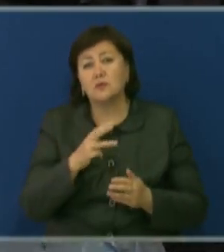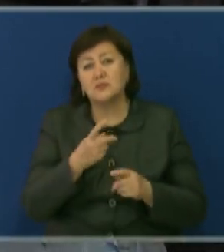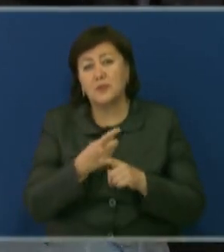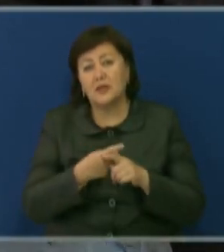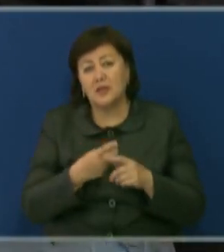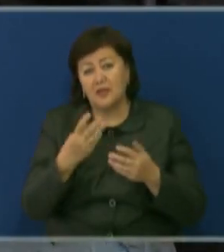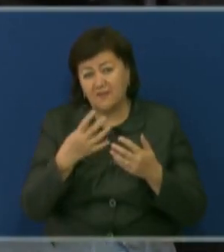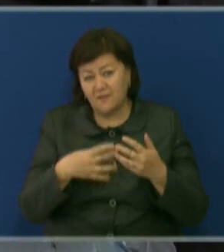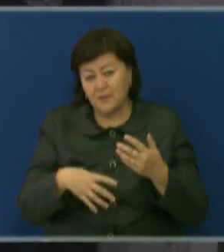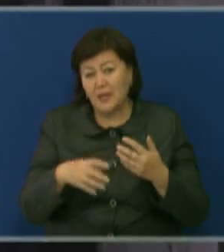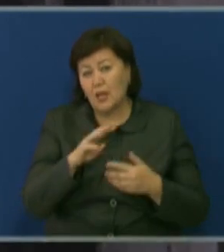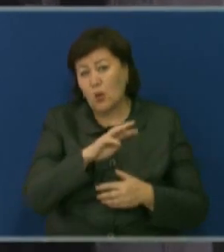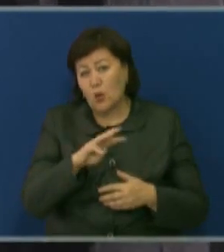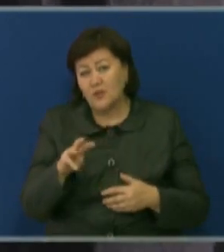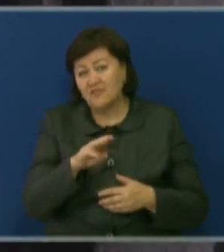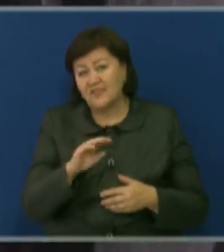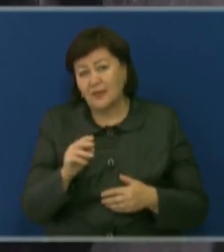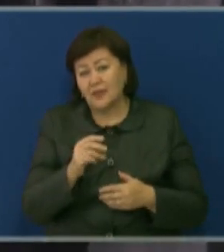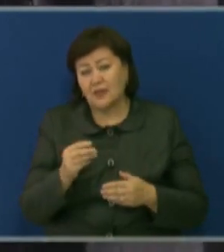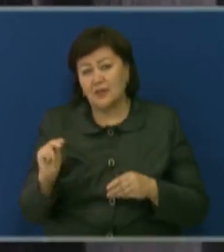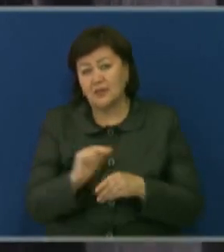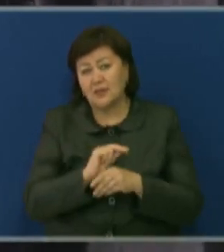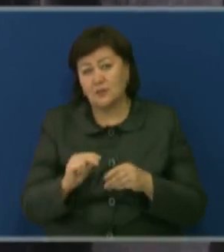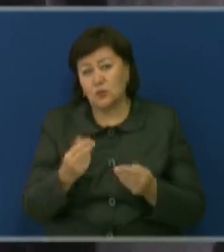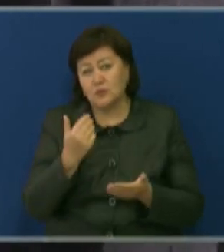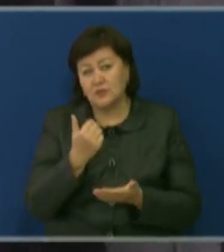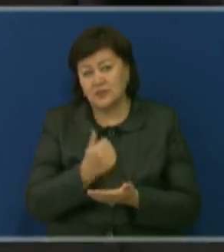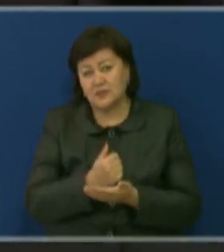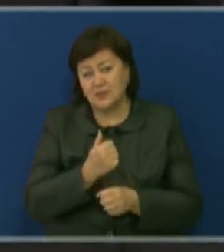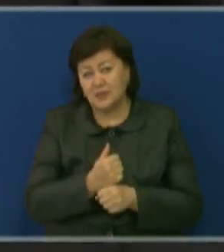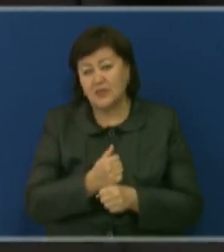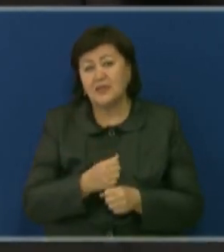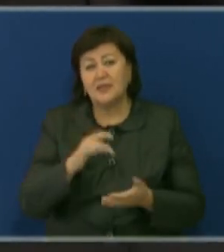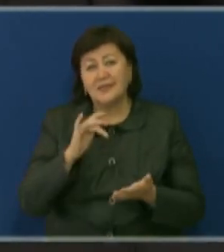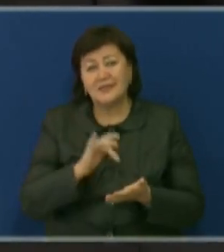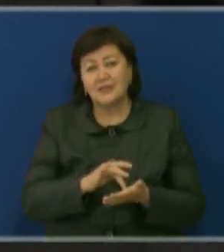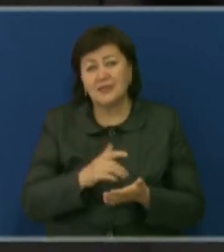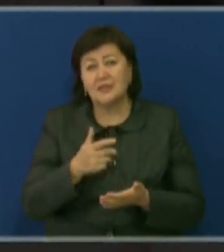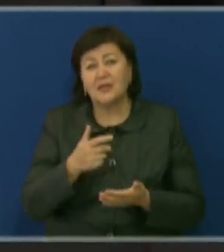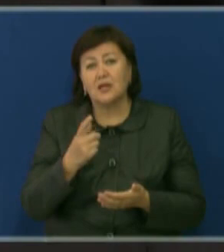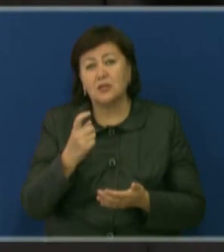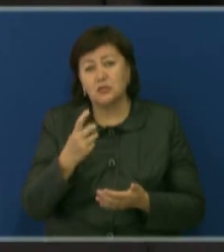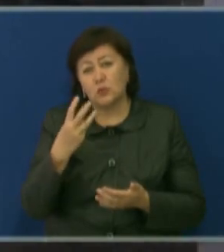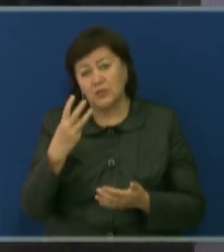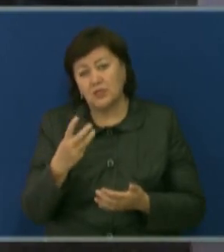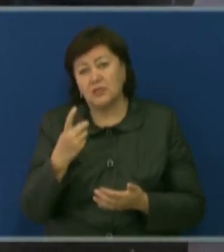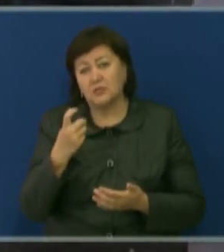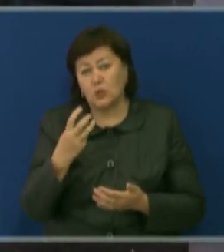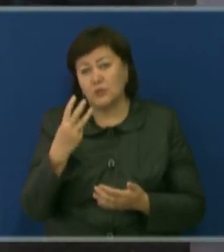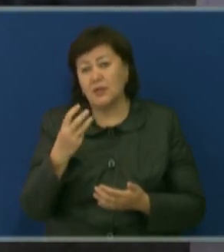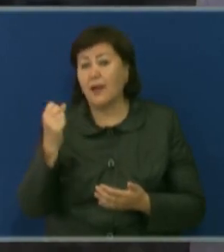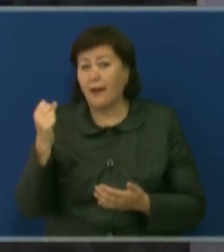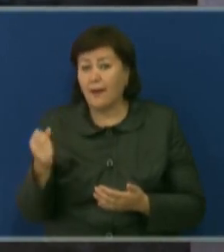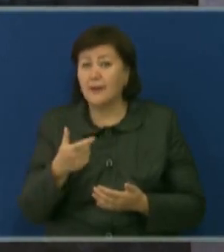рамках утвержденного плана мероприятий был проведен ремонт котельных центр 103, 103А, Габасова, 35-й квартал. Строительство